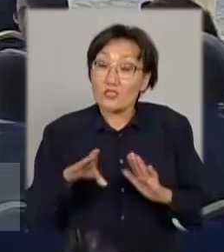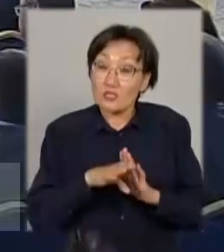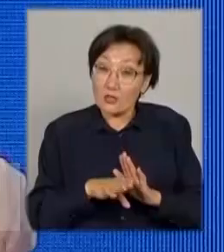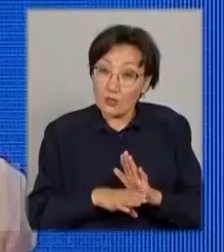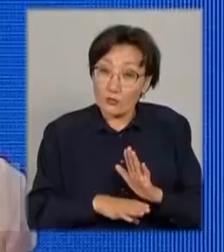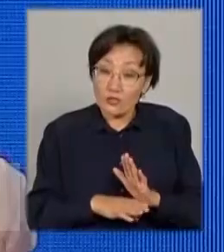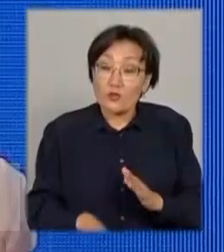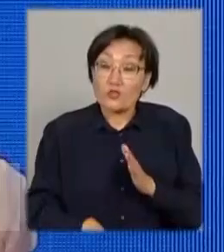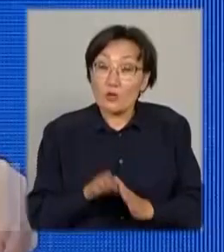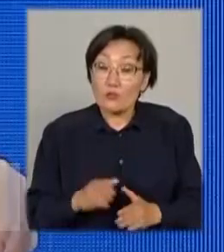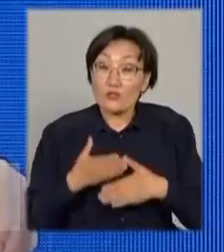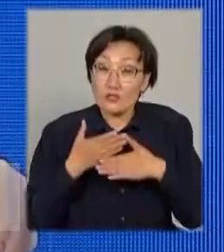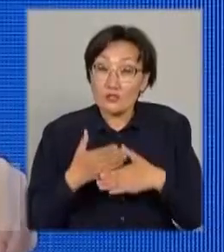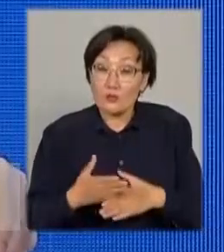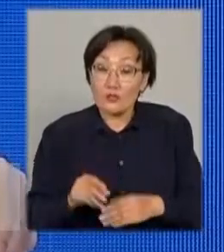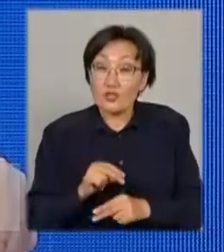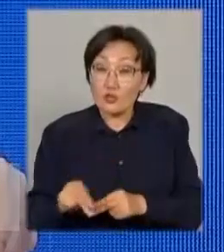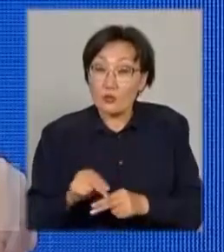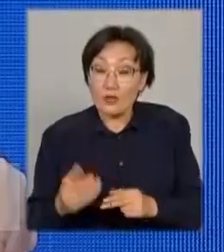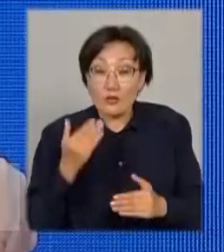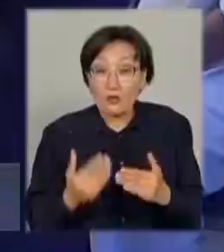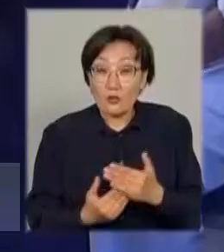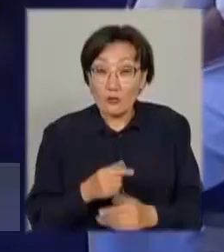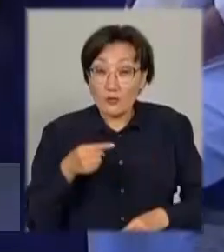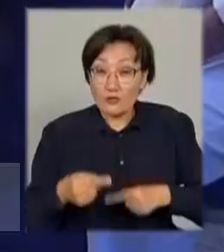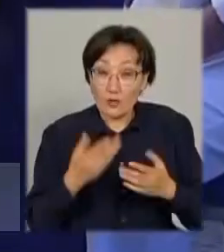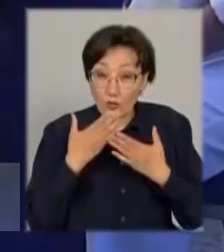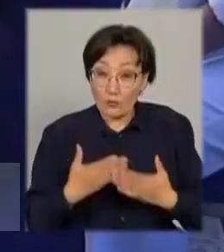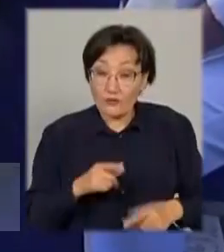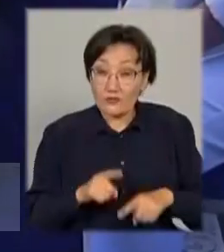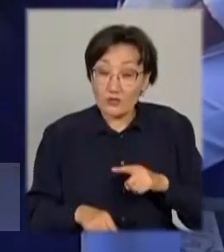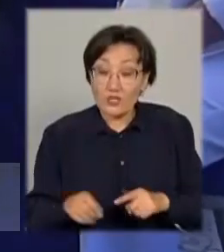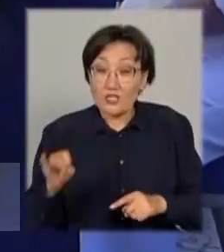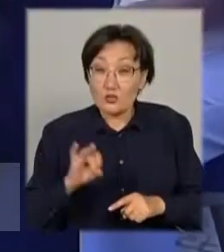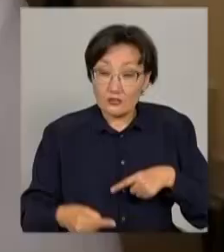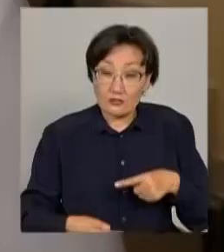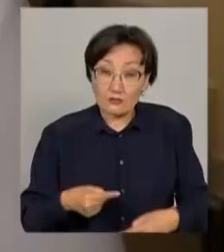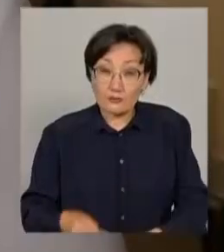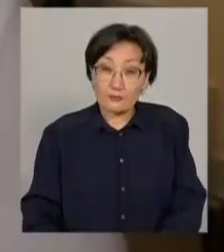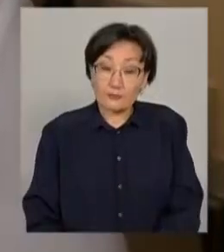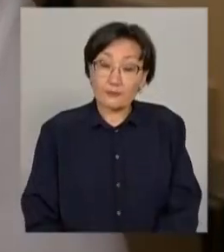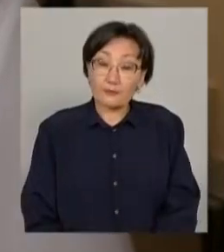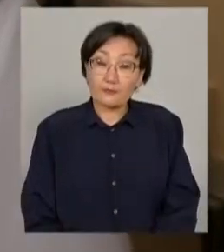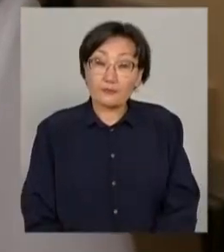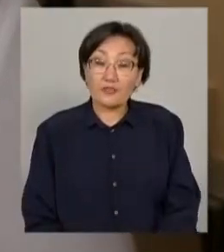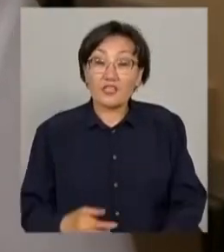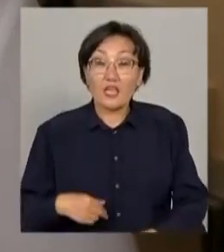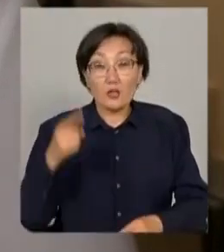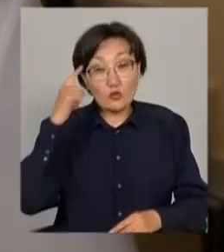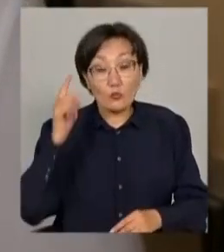технологий – лучший способ привить новому поколению любовь к родине, истории и традициям. Я думаю,